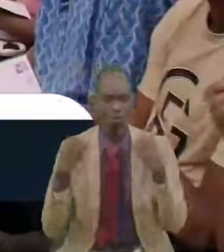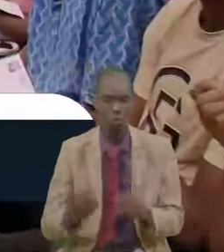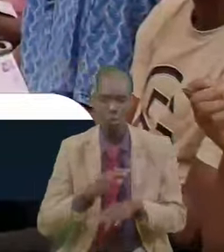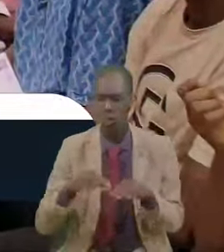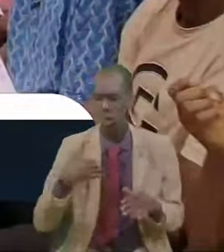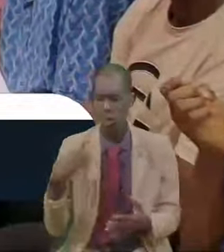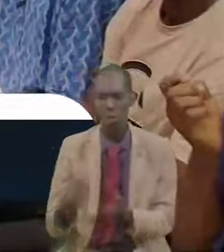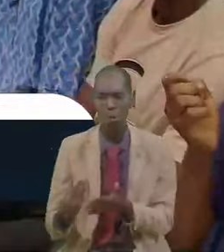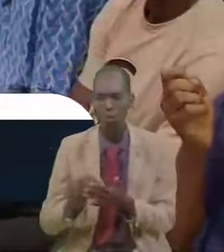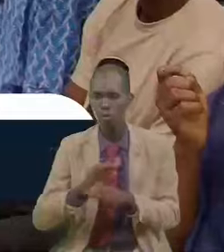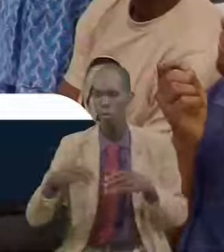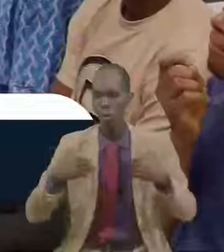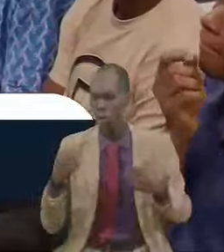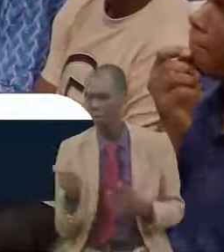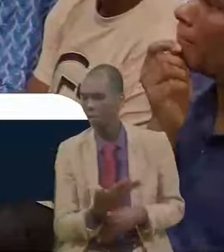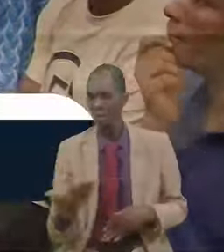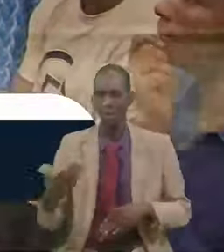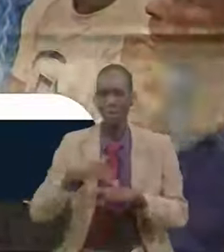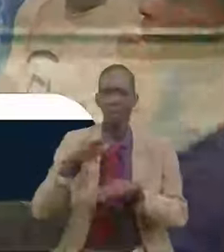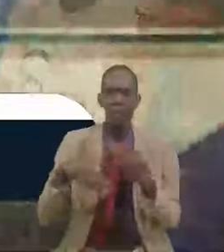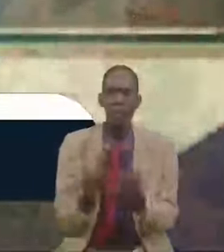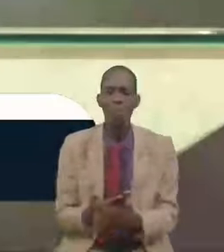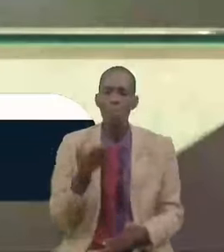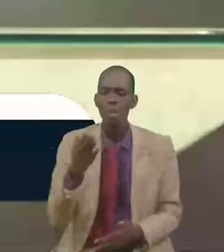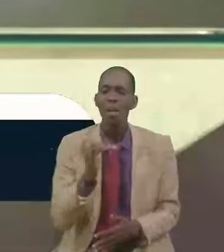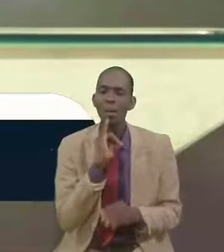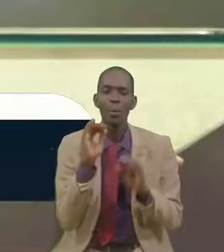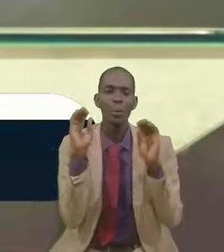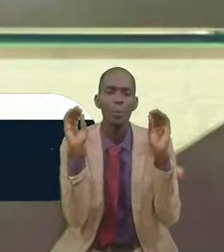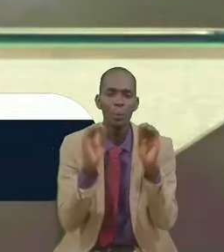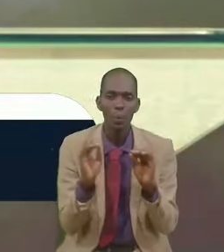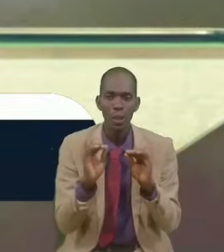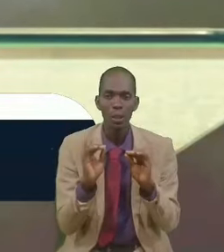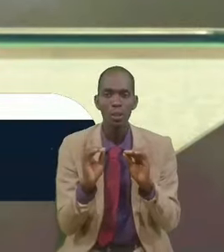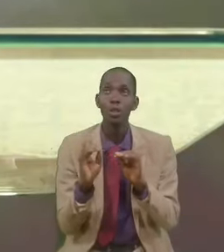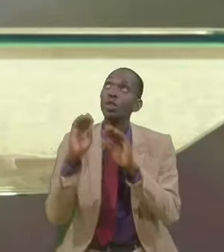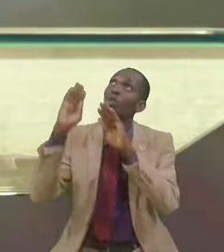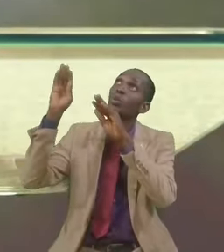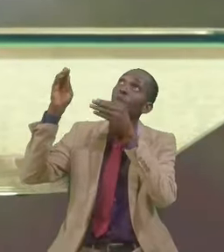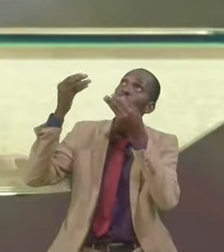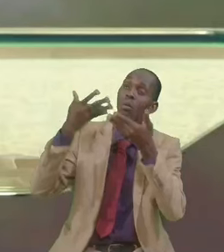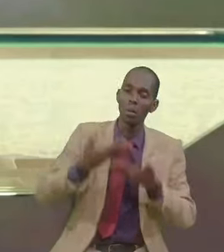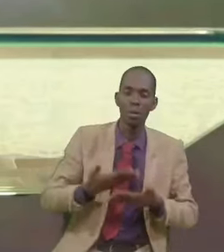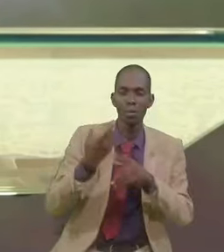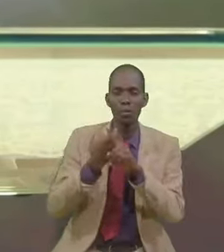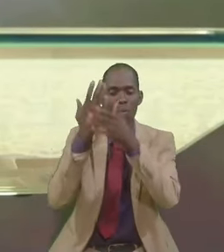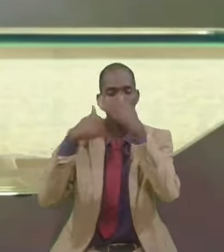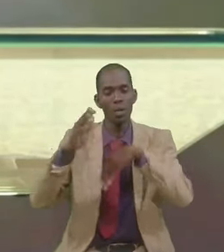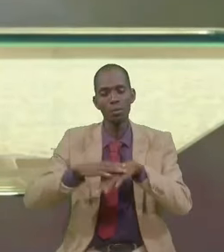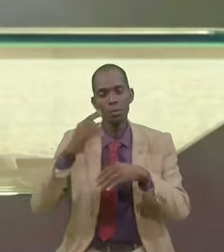ressources, ils n'ont rien du tout. Et il n'y a rien. Les provisions viendront ce jour.